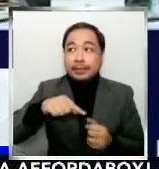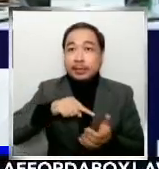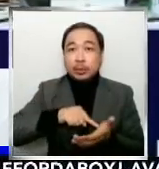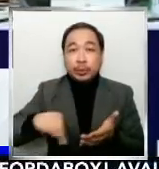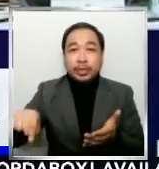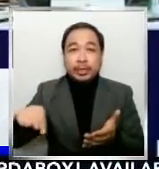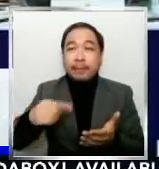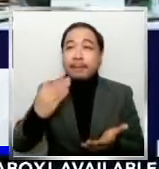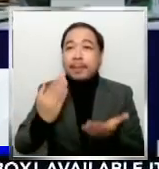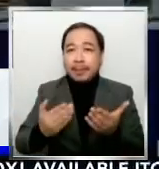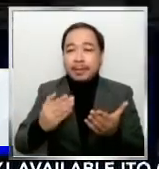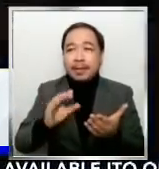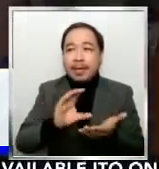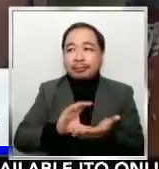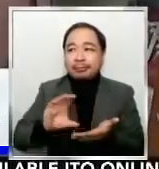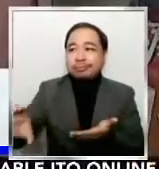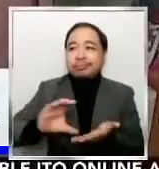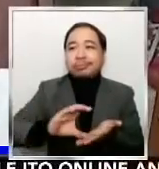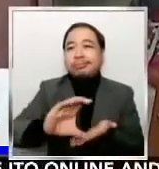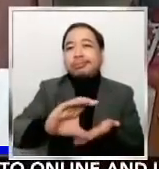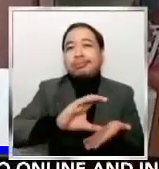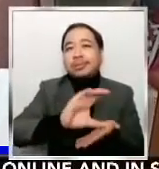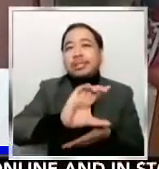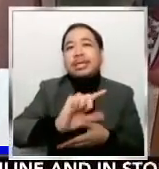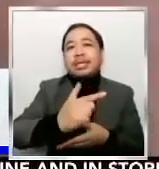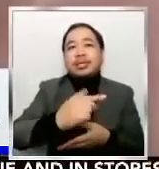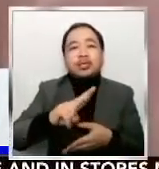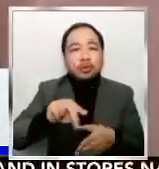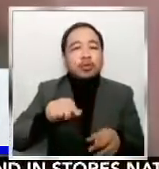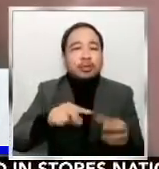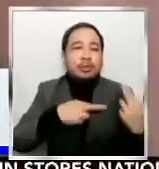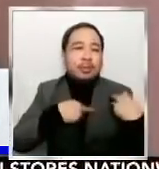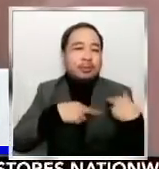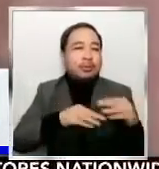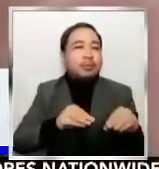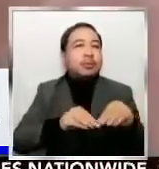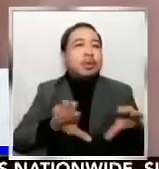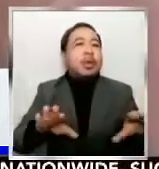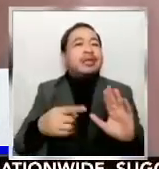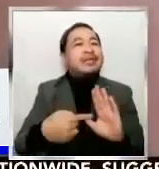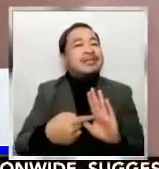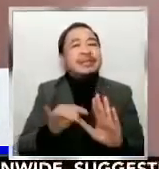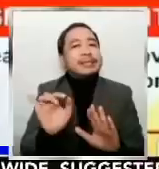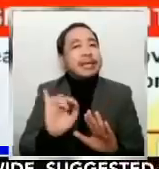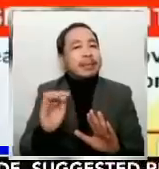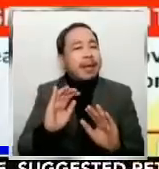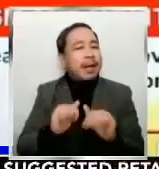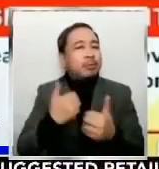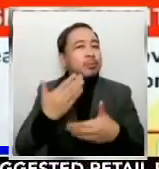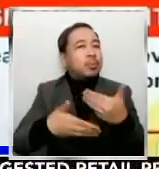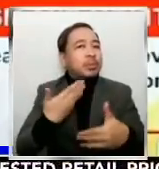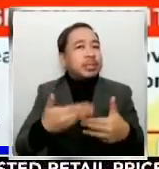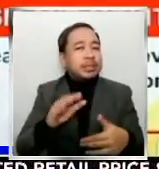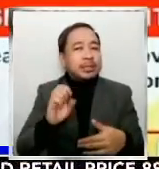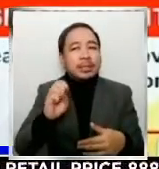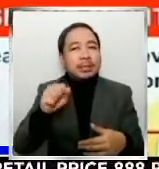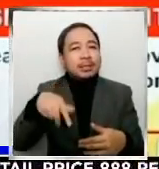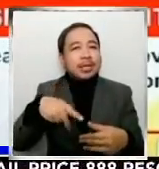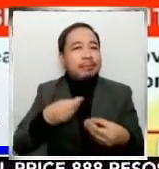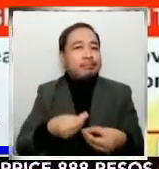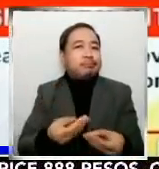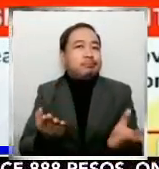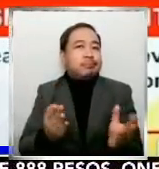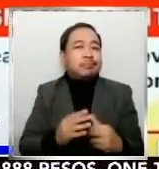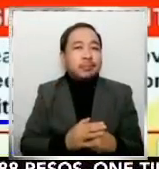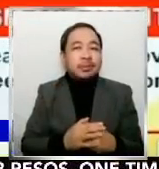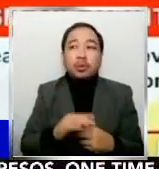ang pondo na ipapamahagi naman gaya ng sistema sa distribusyon ng Social Amelioration Program o SAP. At ayon po sa ating DBM, ito po